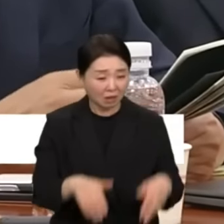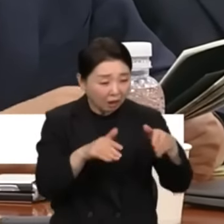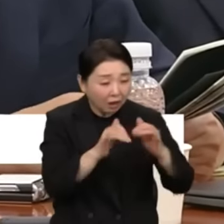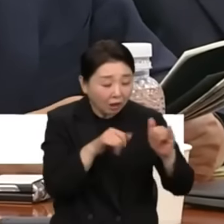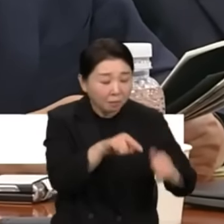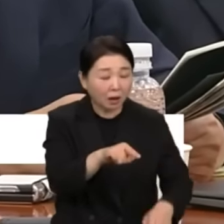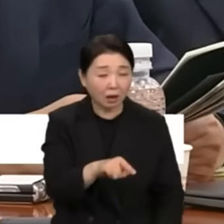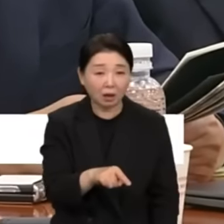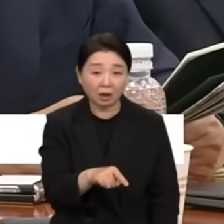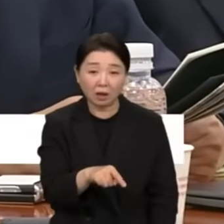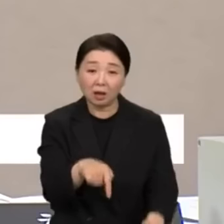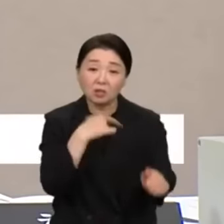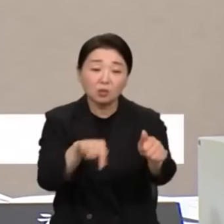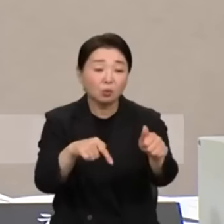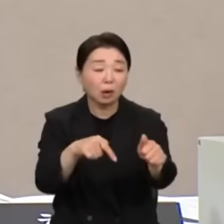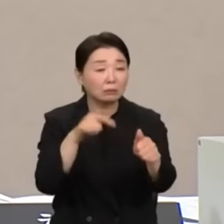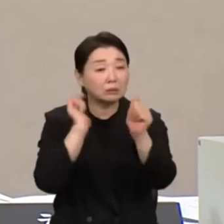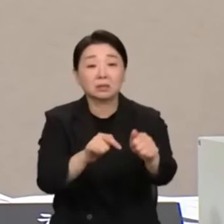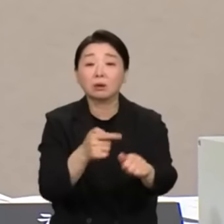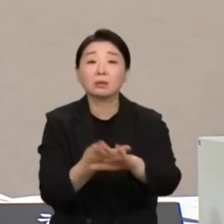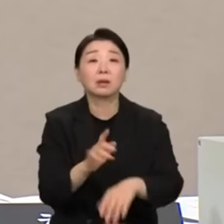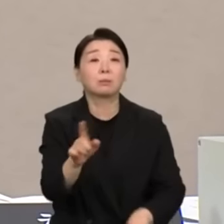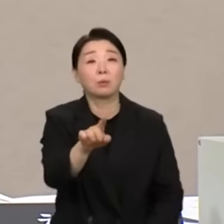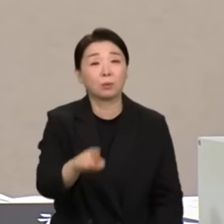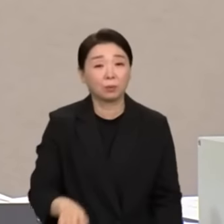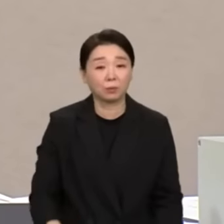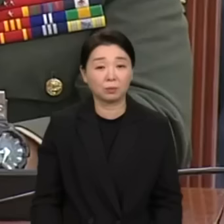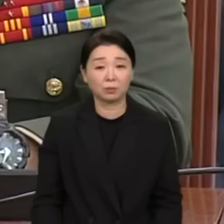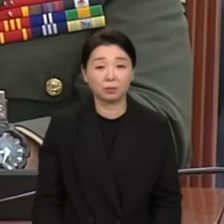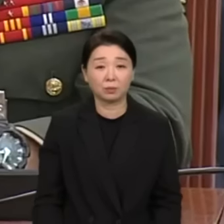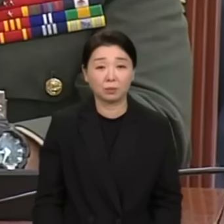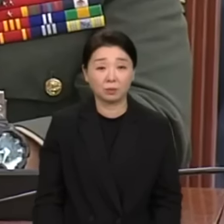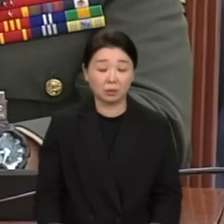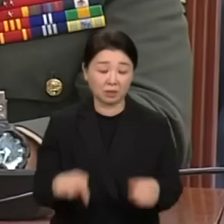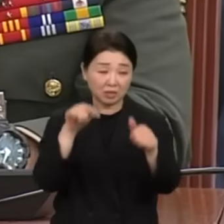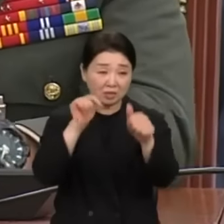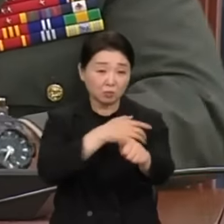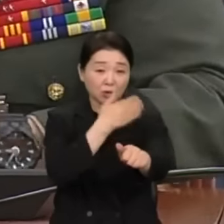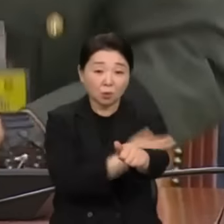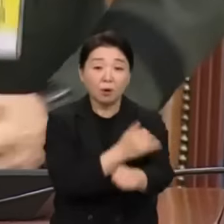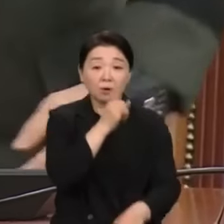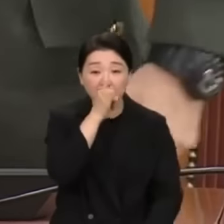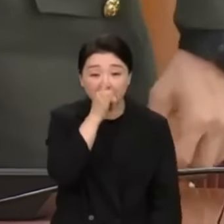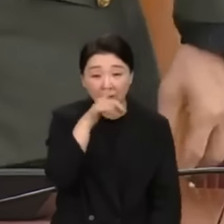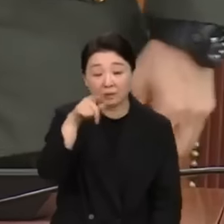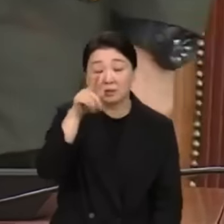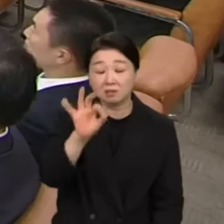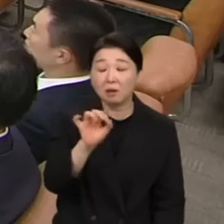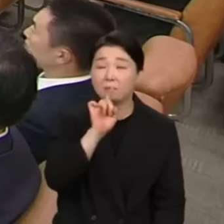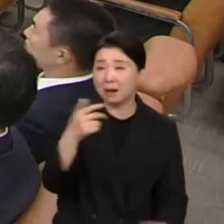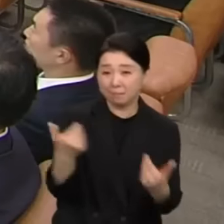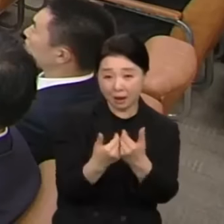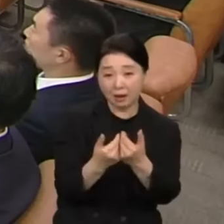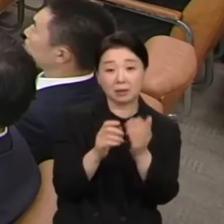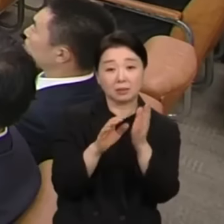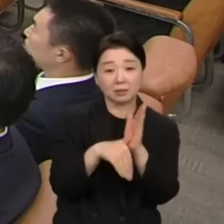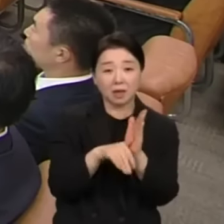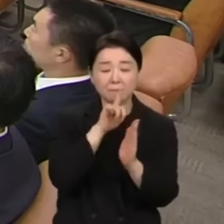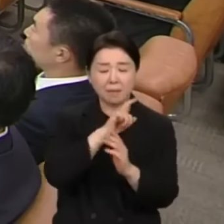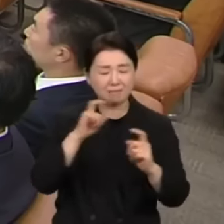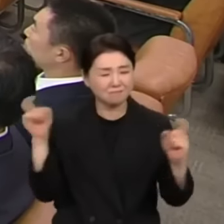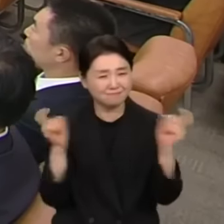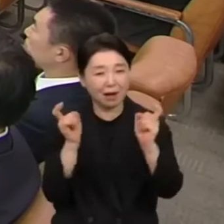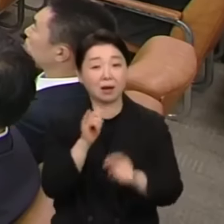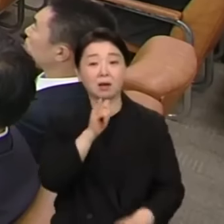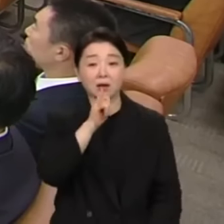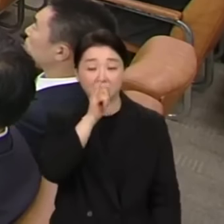지휘하고 지도하고 어떻게 다릅죠? 지휘권을 행사했다는 정청래 법사위원장의 발언을 반박하는 과정에서 언성이